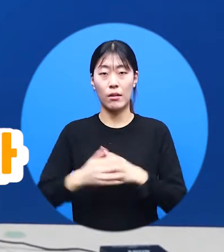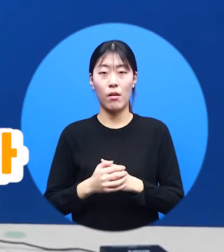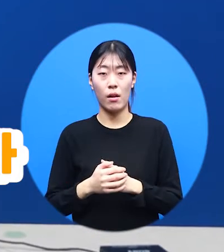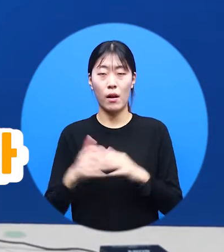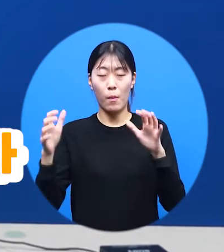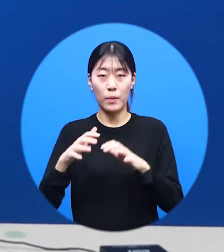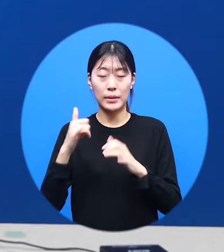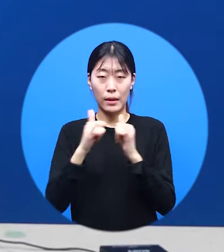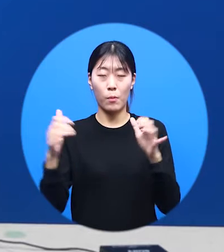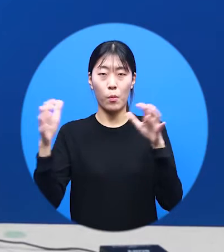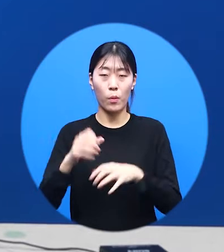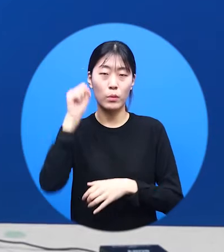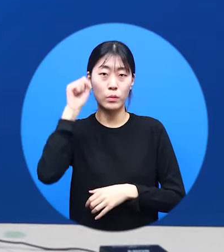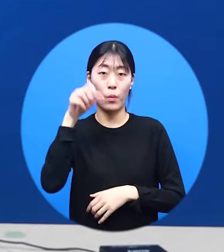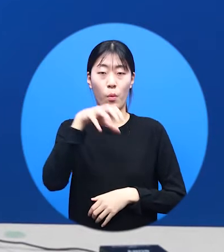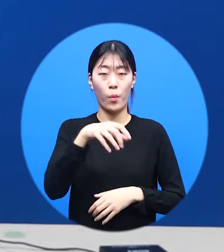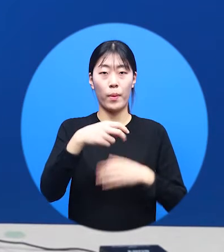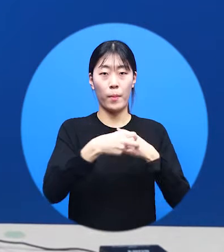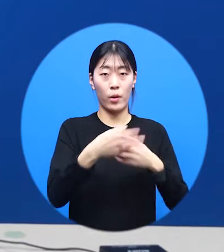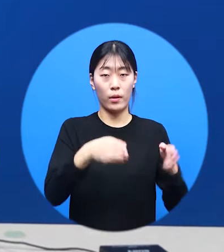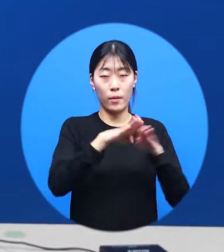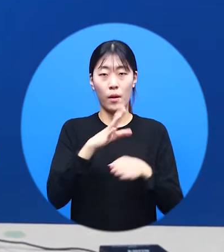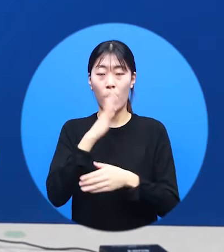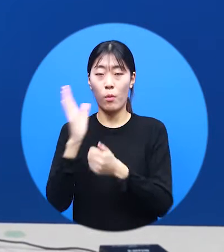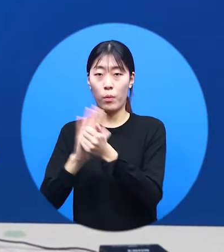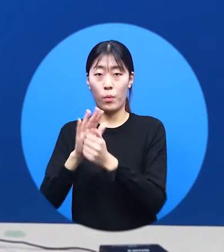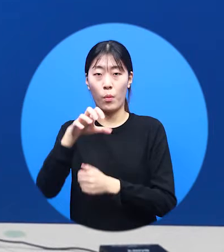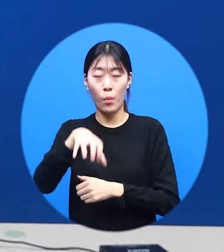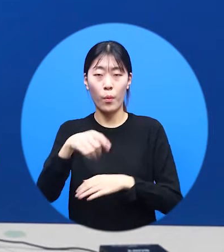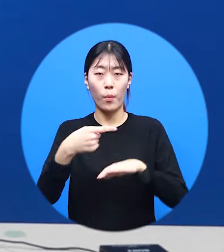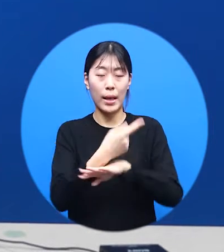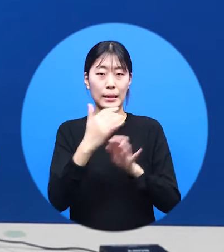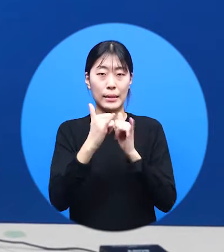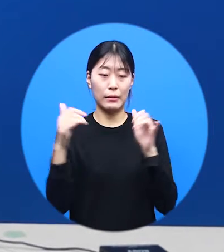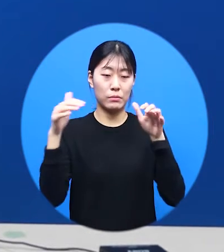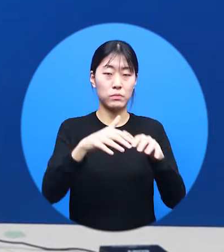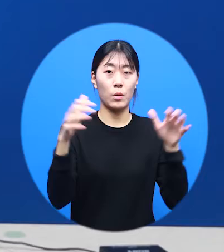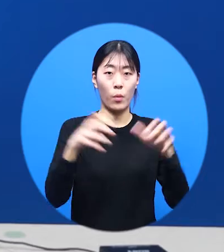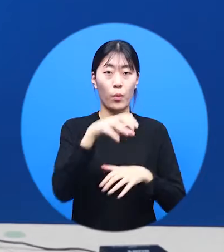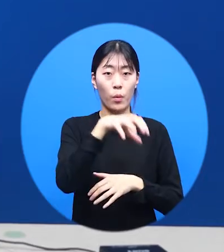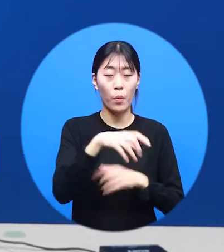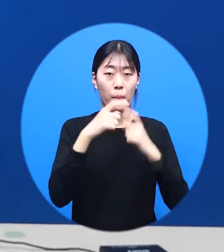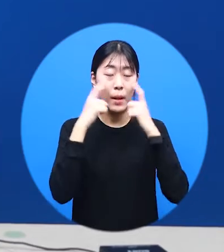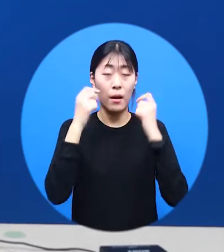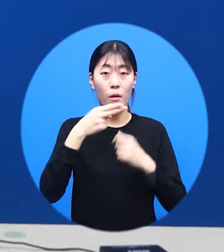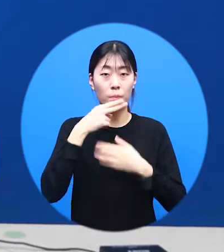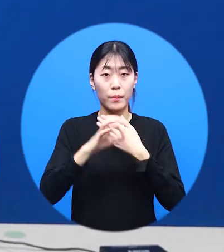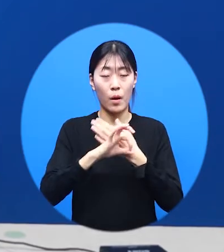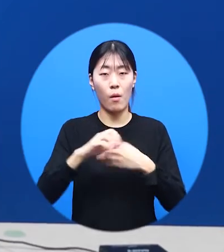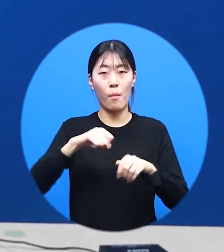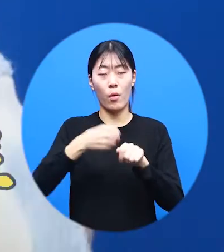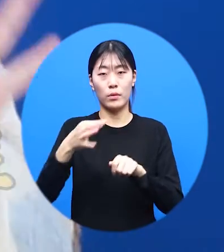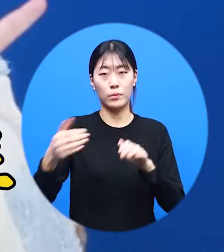등 대중교통과 집회, 시위장, 의료기관과 요양시설 등 불특정 다수가 모이는 장소에서 마스크를 쓰지